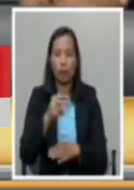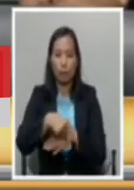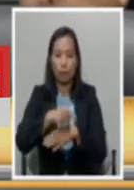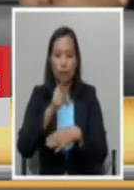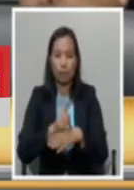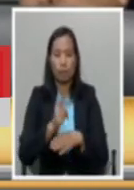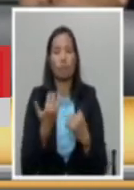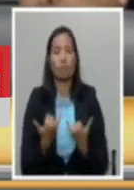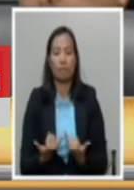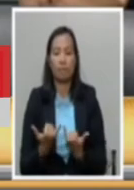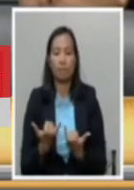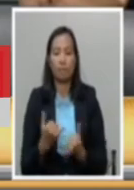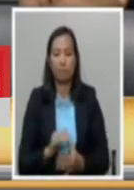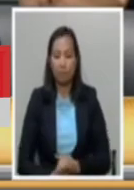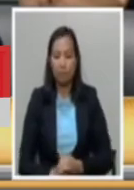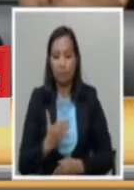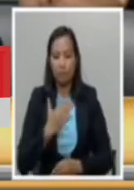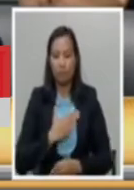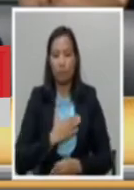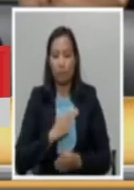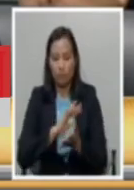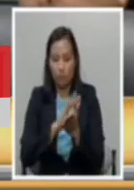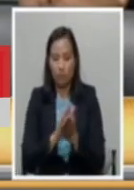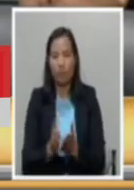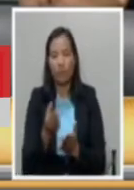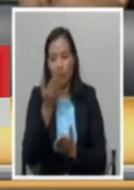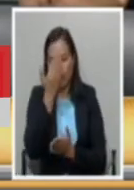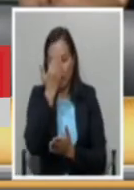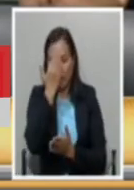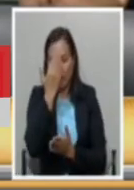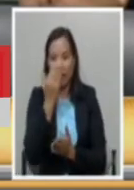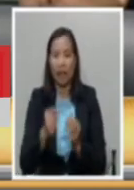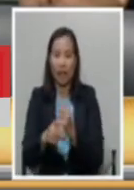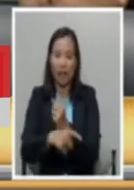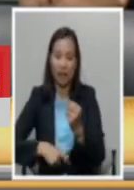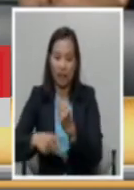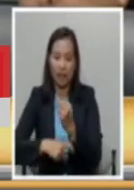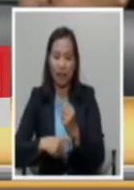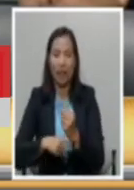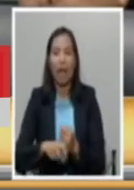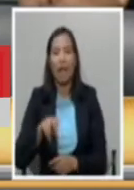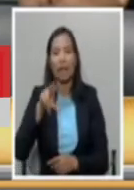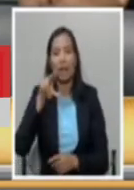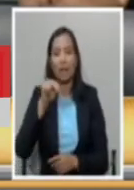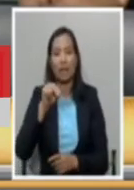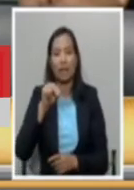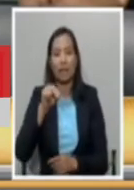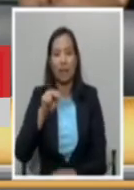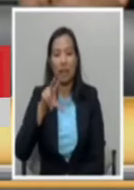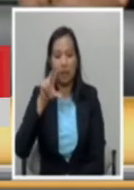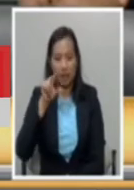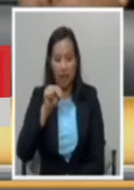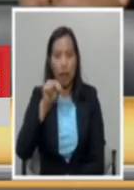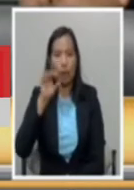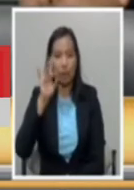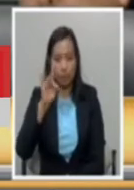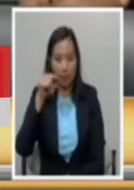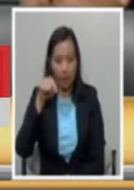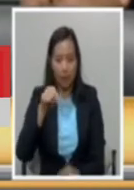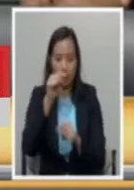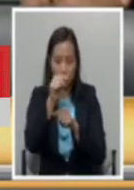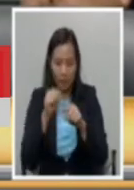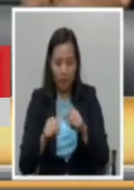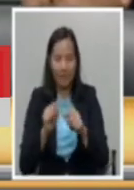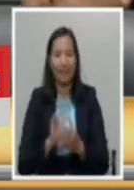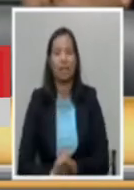วันนี้เราจะเปลี่ยนผืนนาของประชากร38ล้าน 38% ที่เป็นสัดส่วนของประชากรของประเทศ